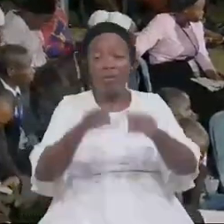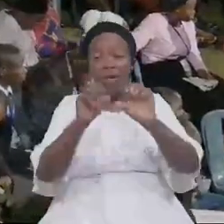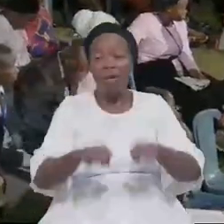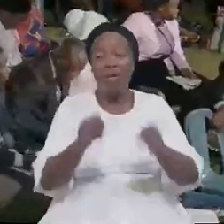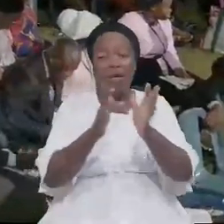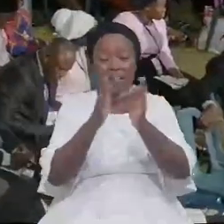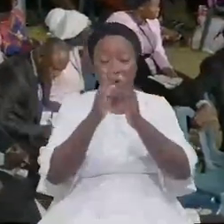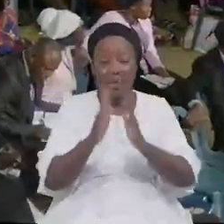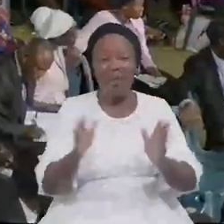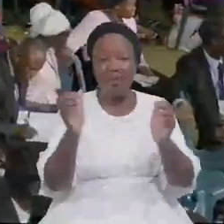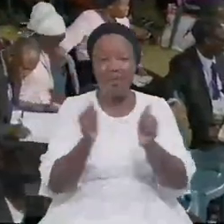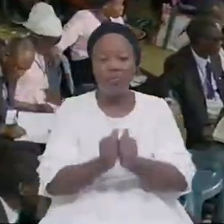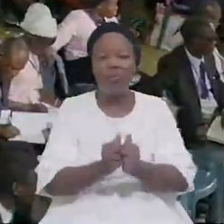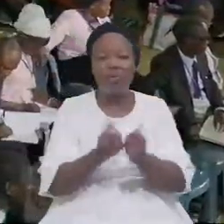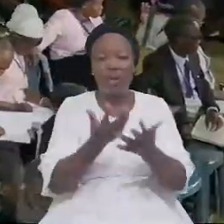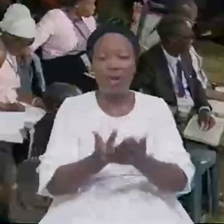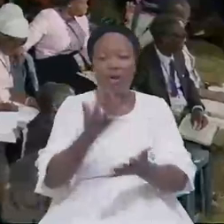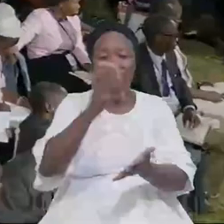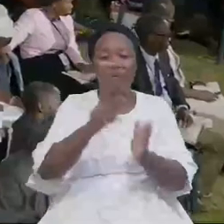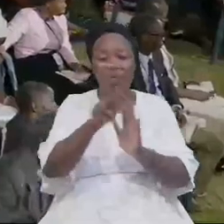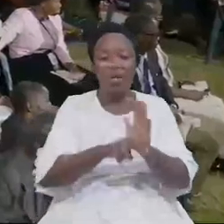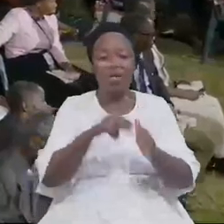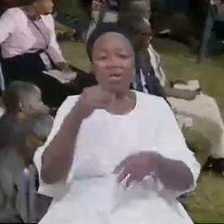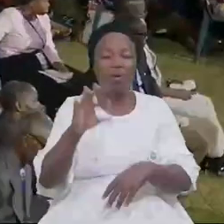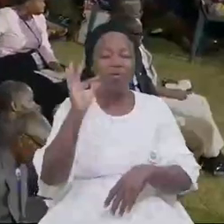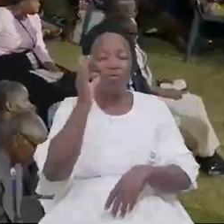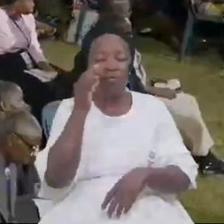la richesse de fruits.